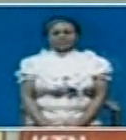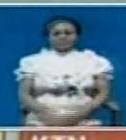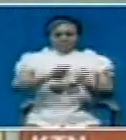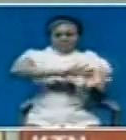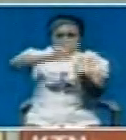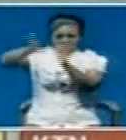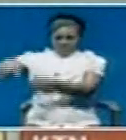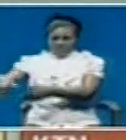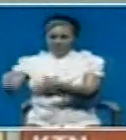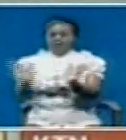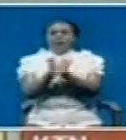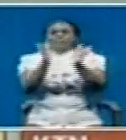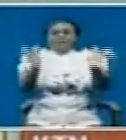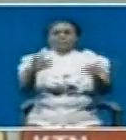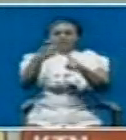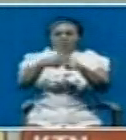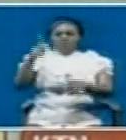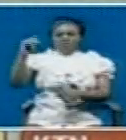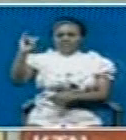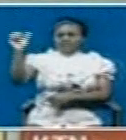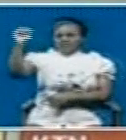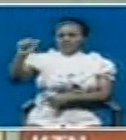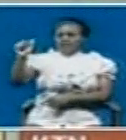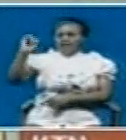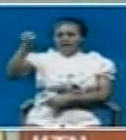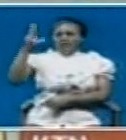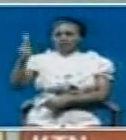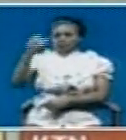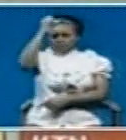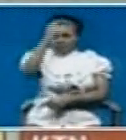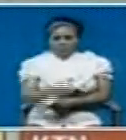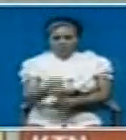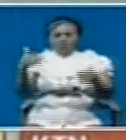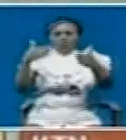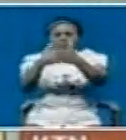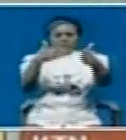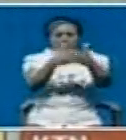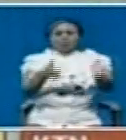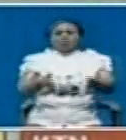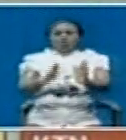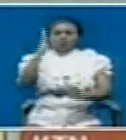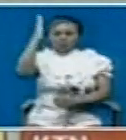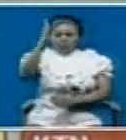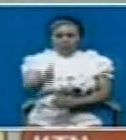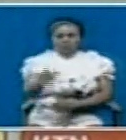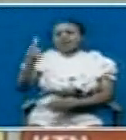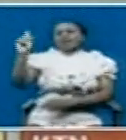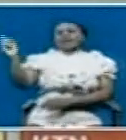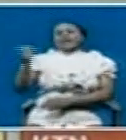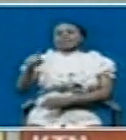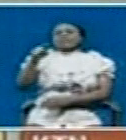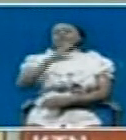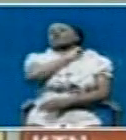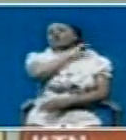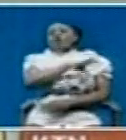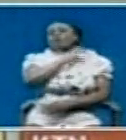Tukiachana na hayo, wananchi katika eneo la Kisaju, kaunti ya Kajiado, waliifunga barabara ya Namanga kuelekea Nairobi wakilalamikia kutokuwepo